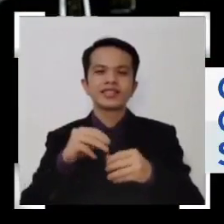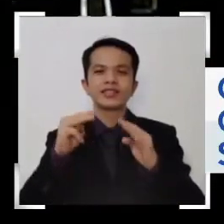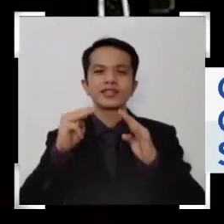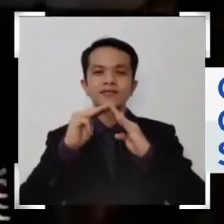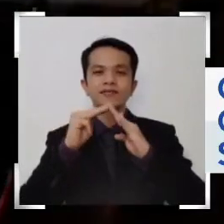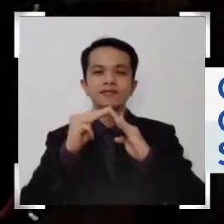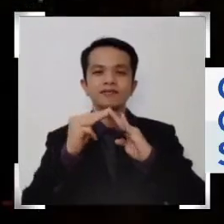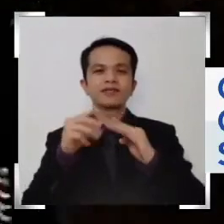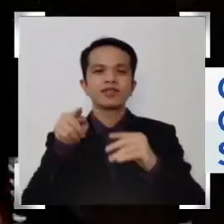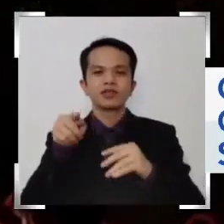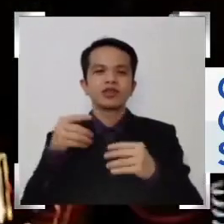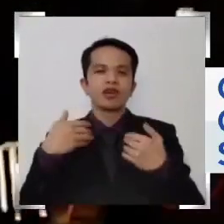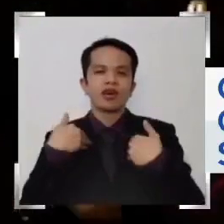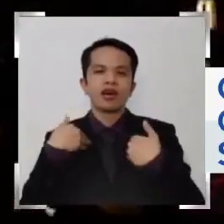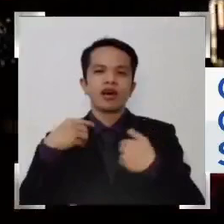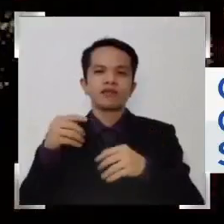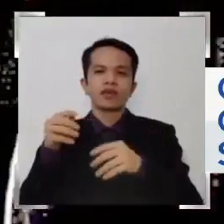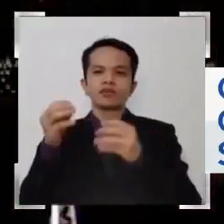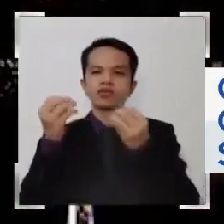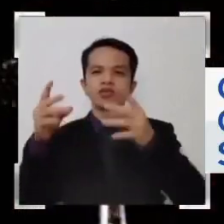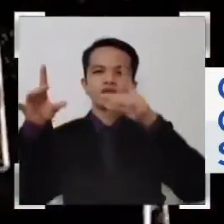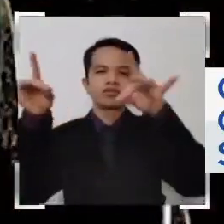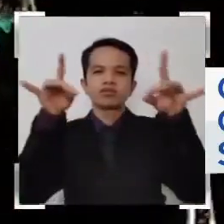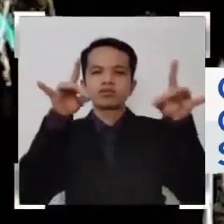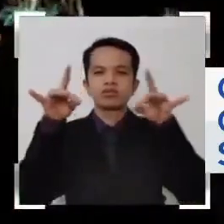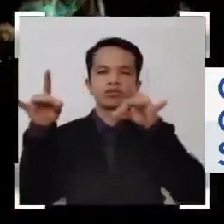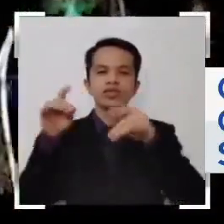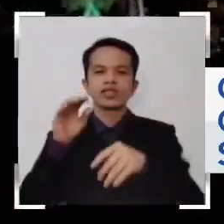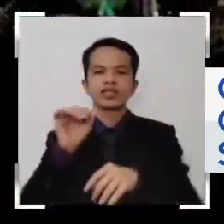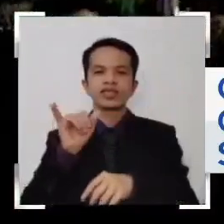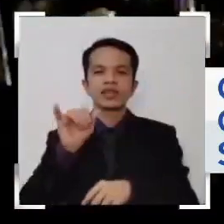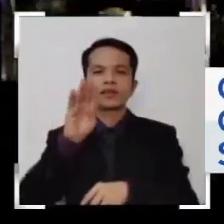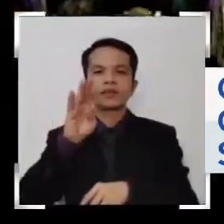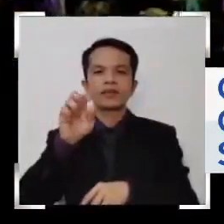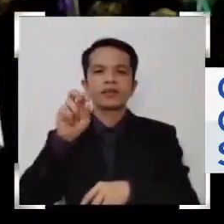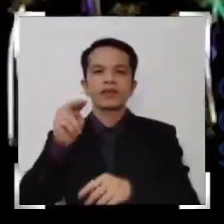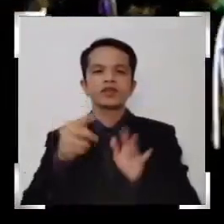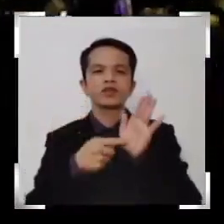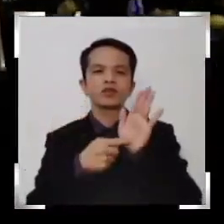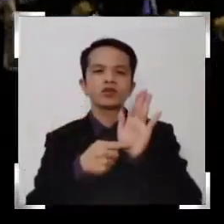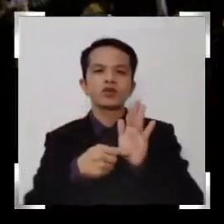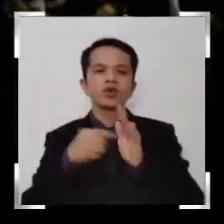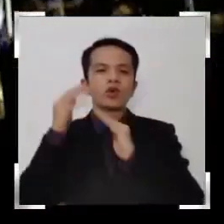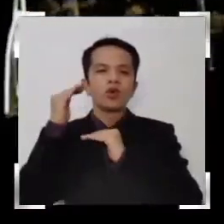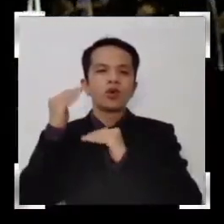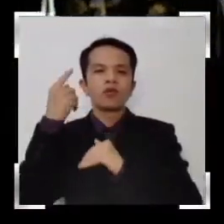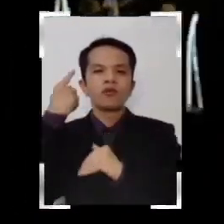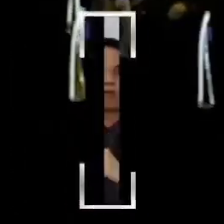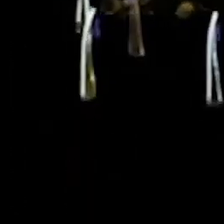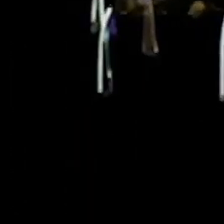Christmas lights. Sento din ang bilen na sagisag ng pag-asa para sa mga residente.